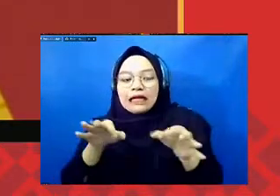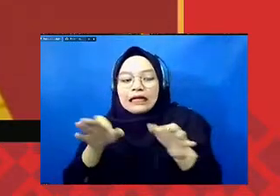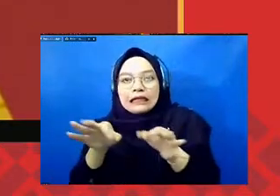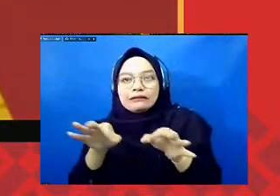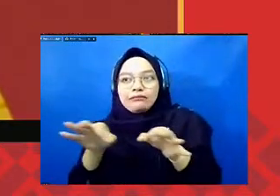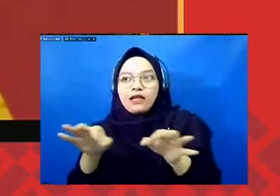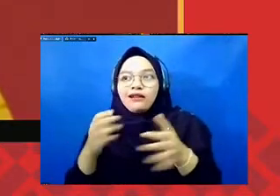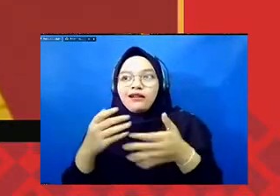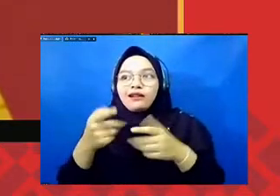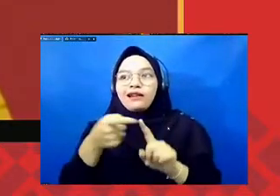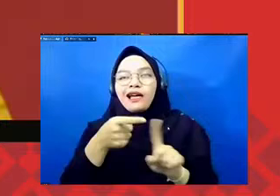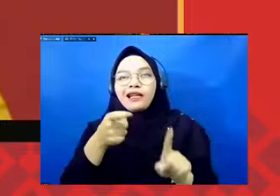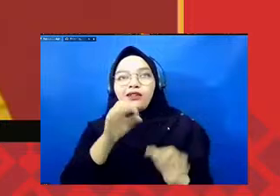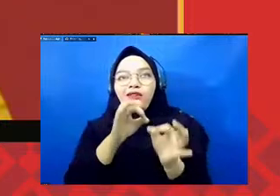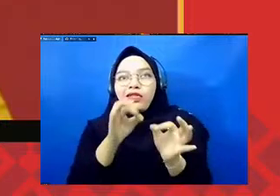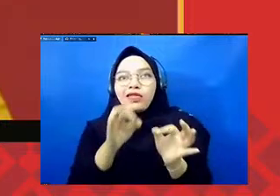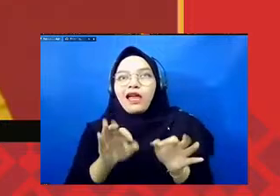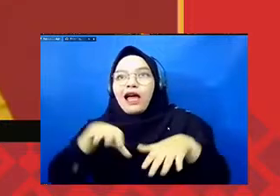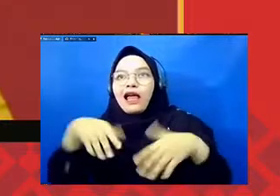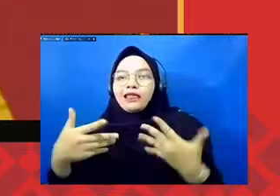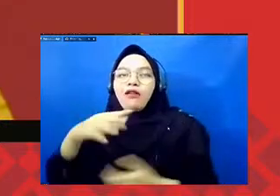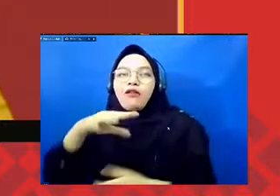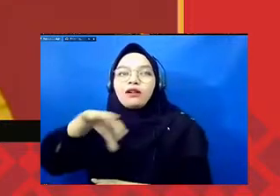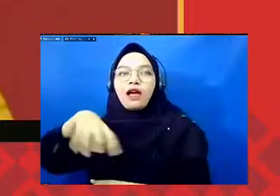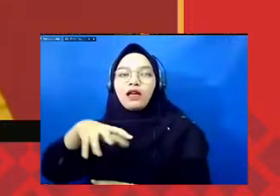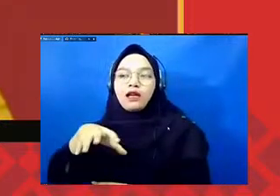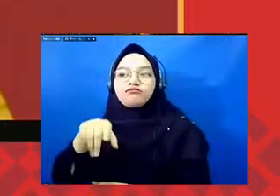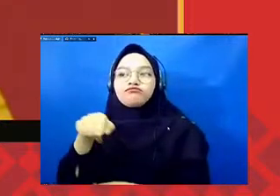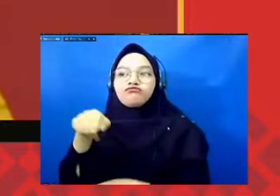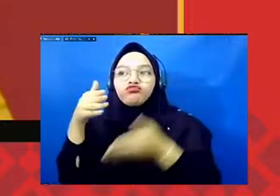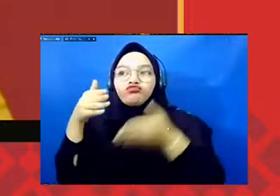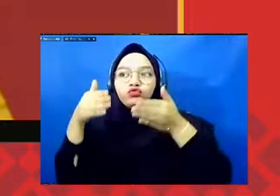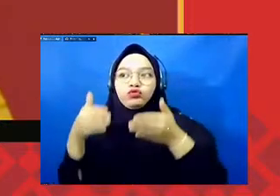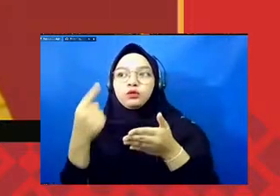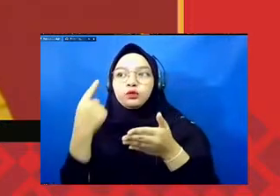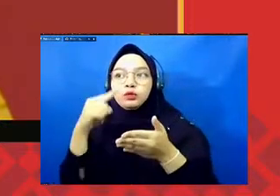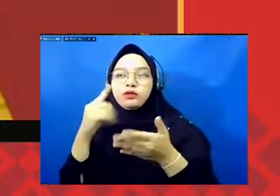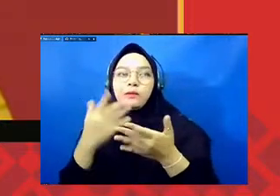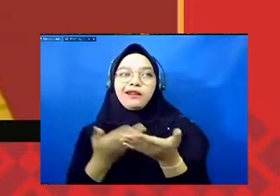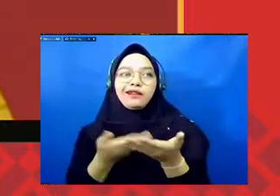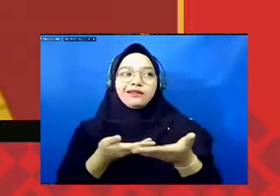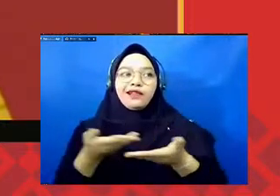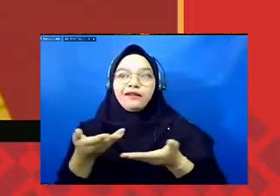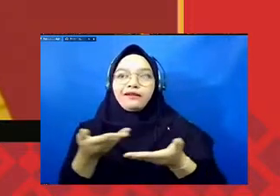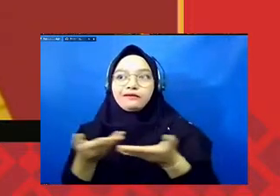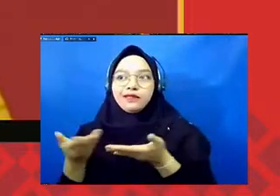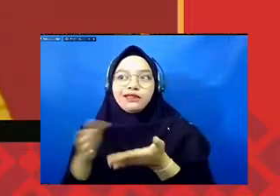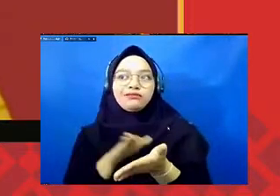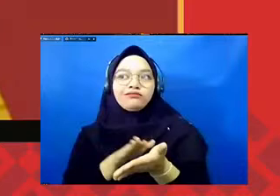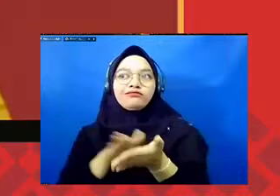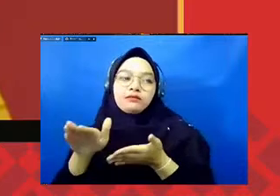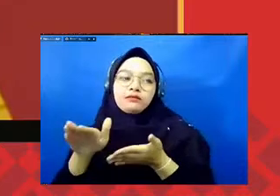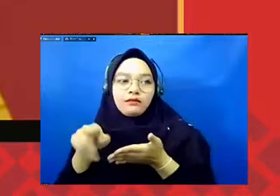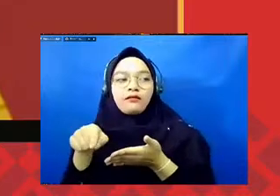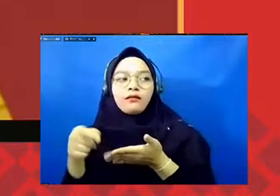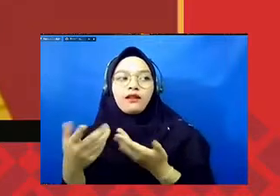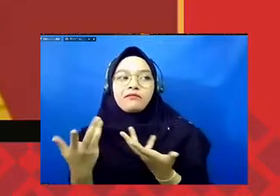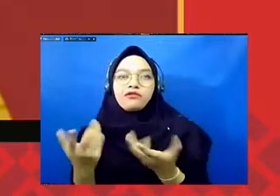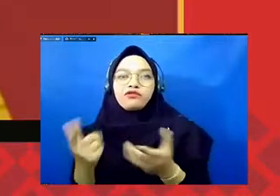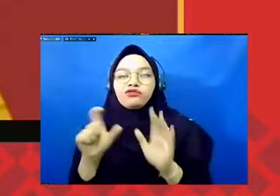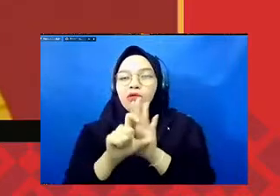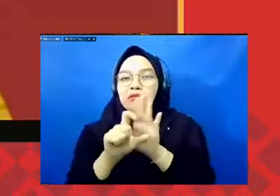atau daerah. Ini khususnya untuk isu service delivery. Misalnya bagaimana